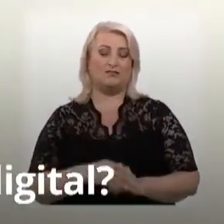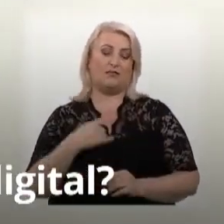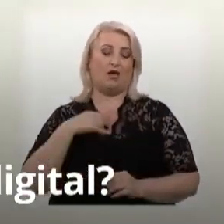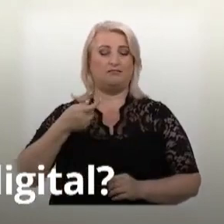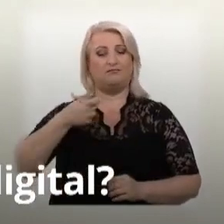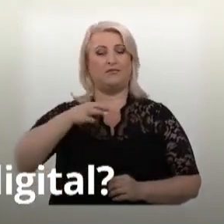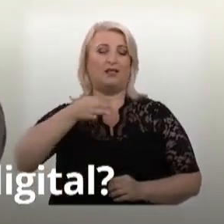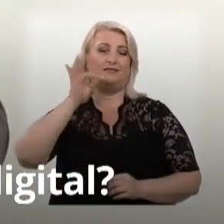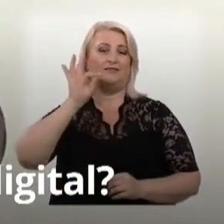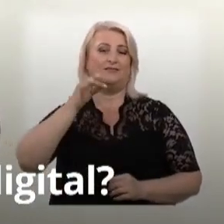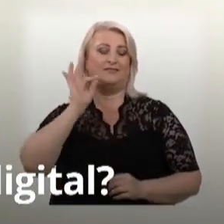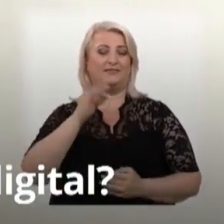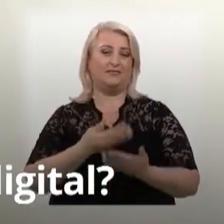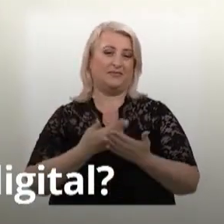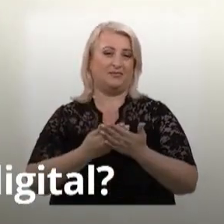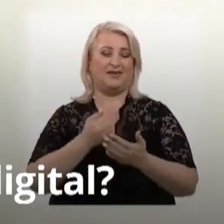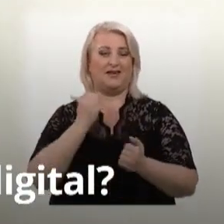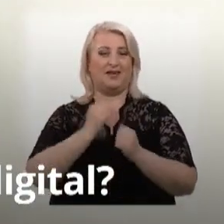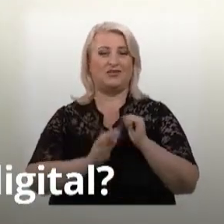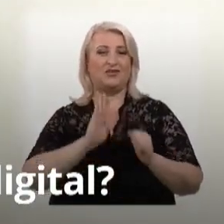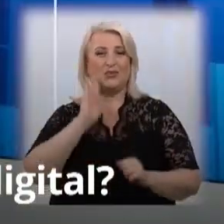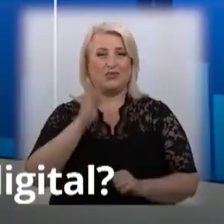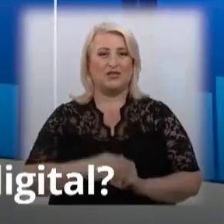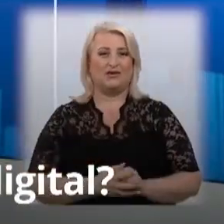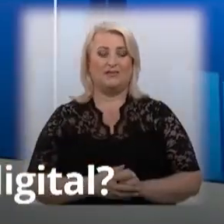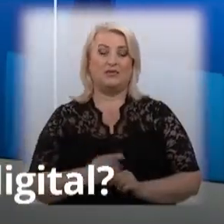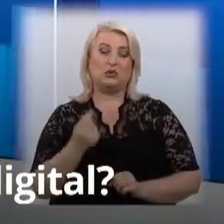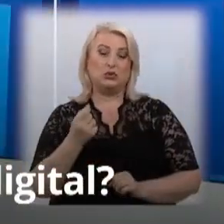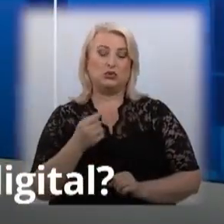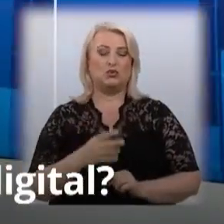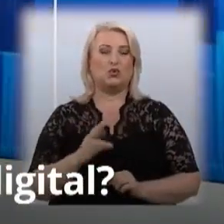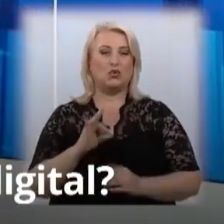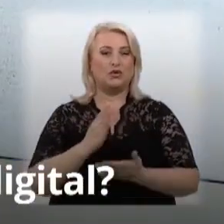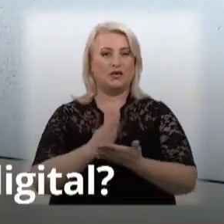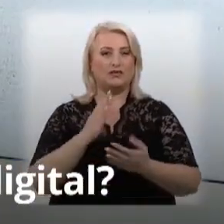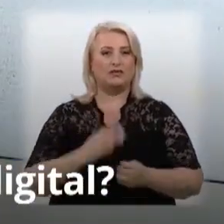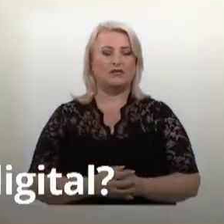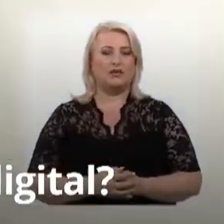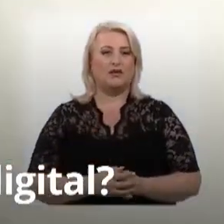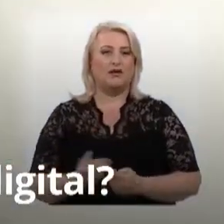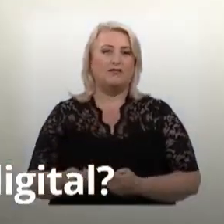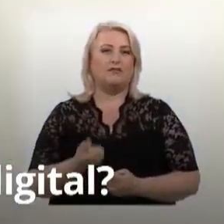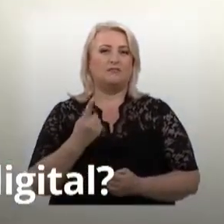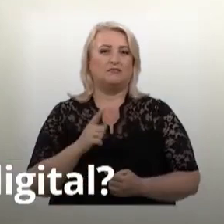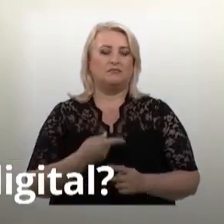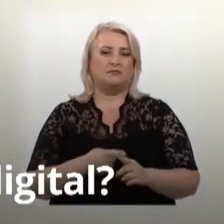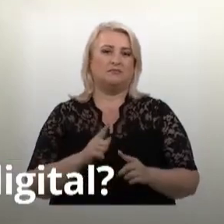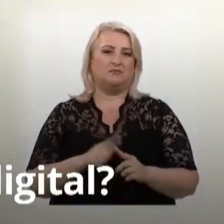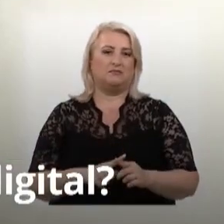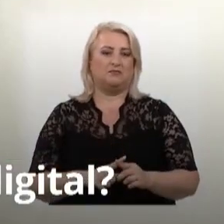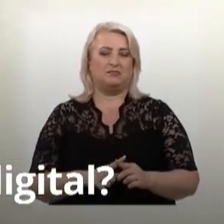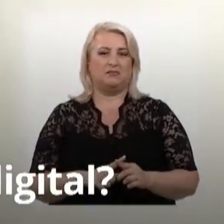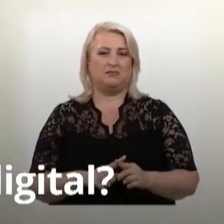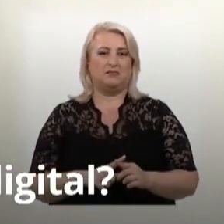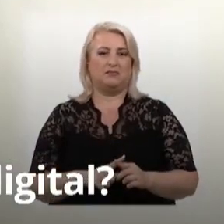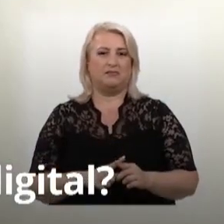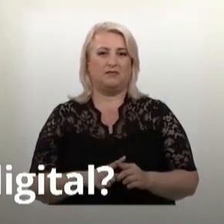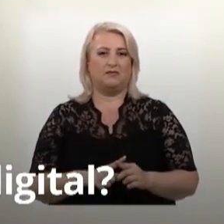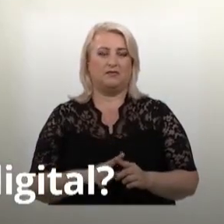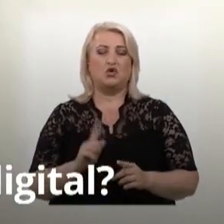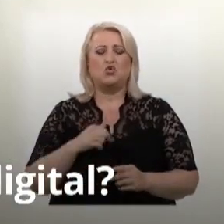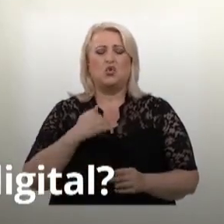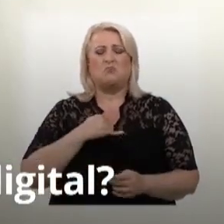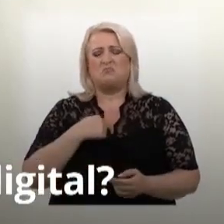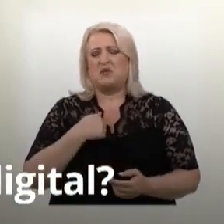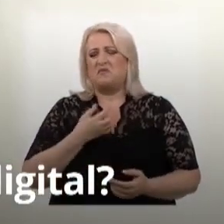cafeaua de dimineață în partea dar puțin vizibil pentru cei asta Adică eu ce am de noastră